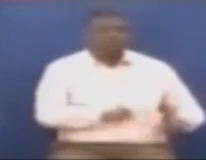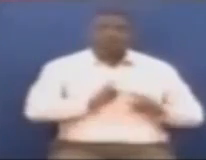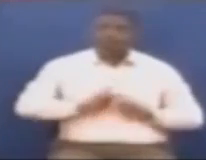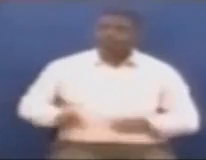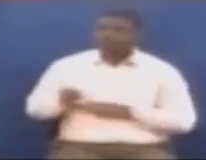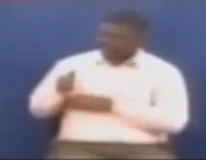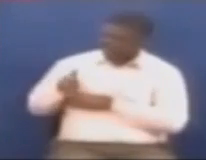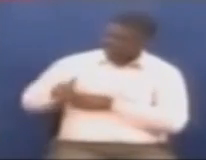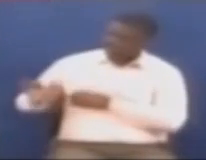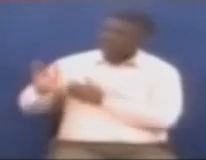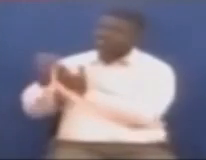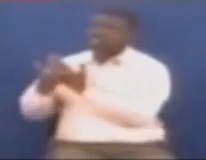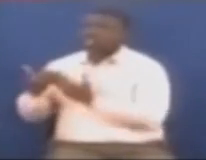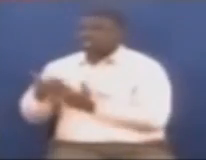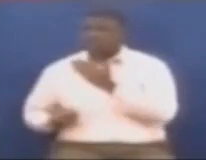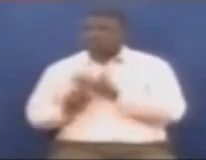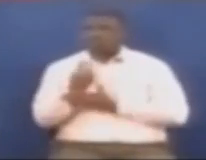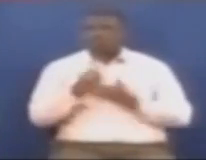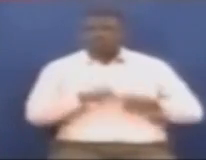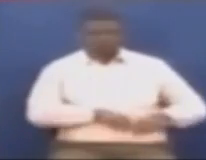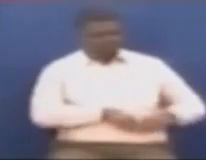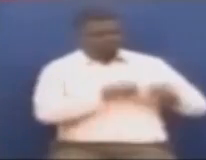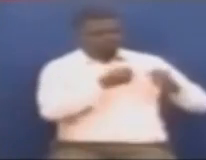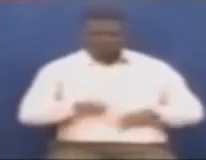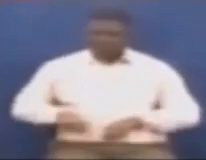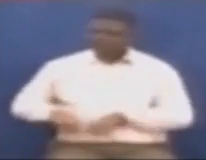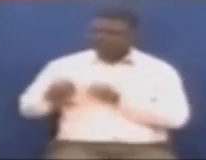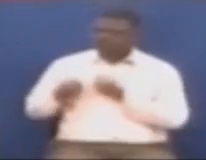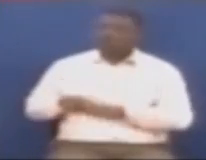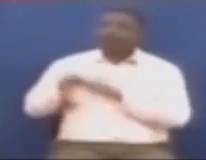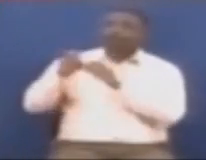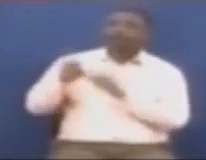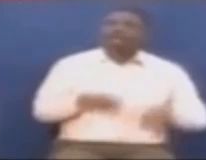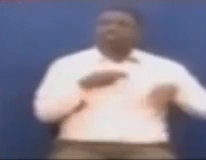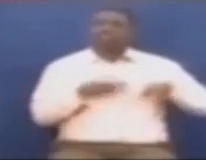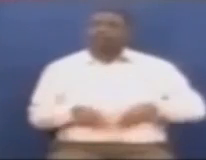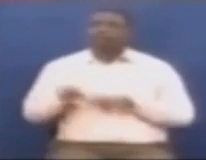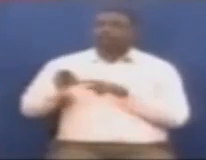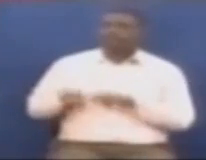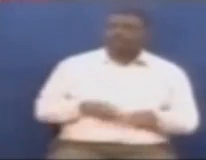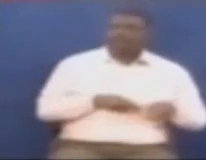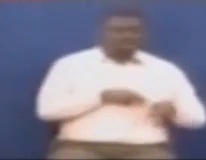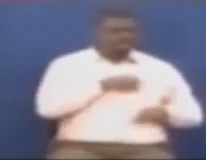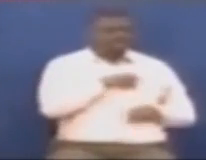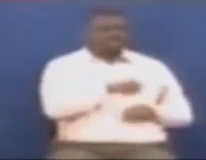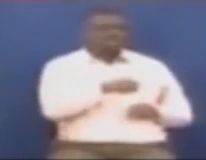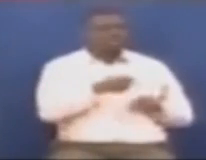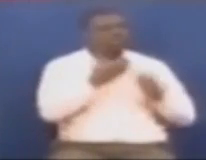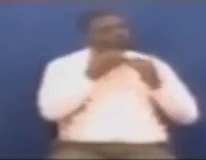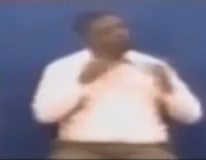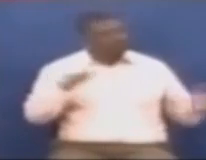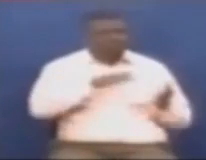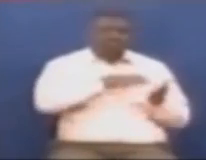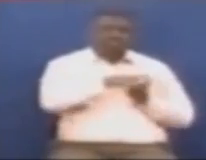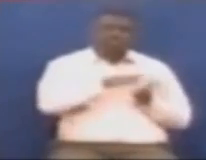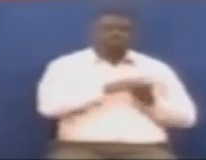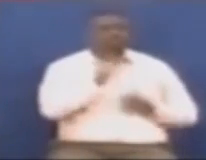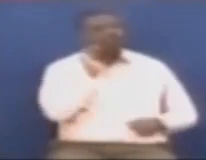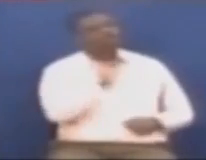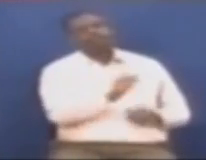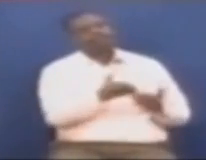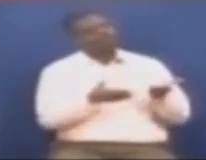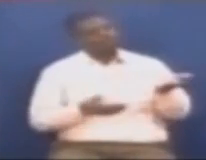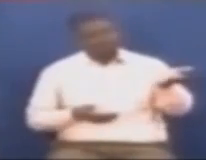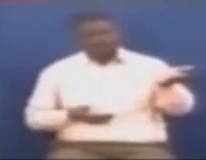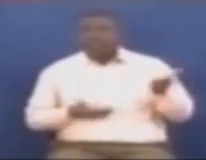kuendelea kutumia mawakili binafsi, hii inawezekana ni kwamba wakati maelekezo